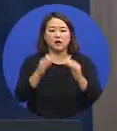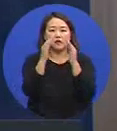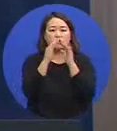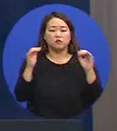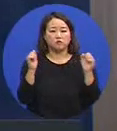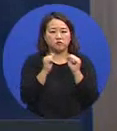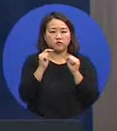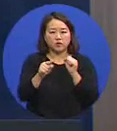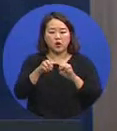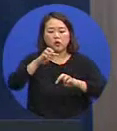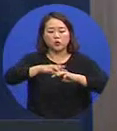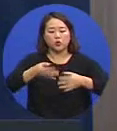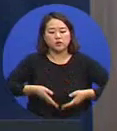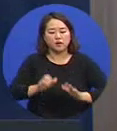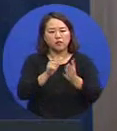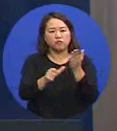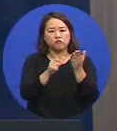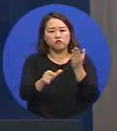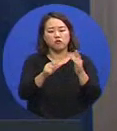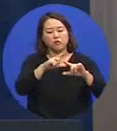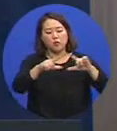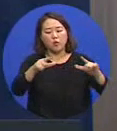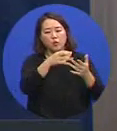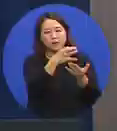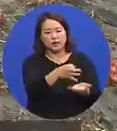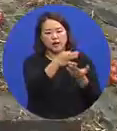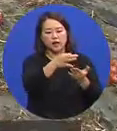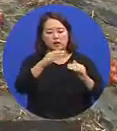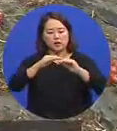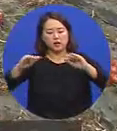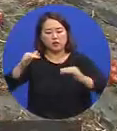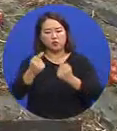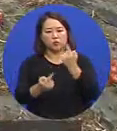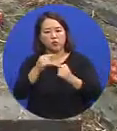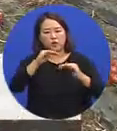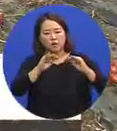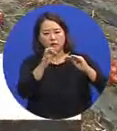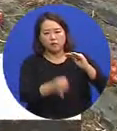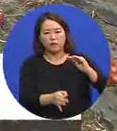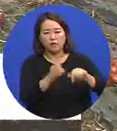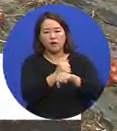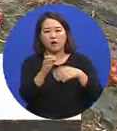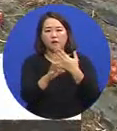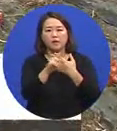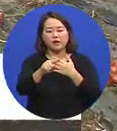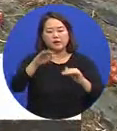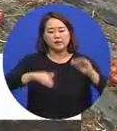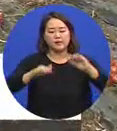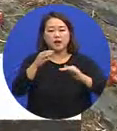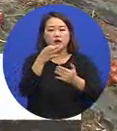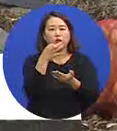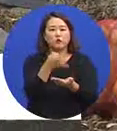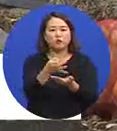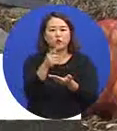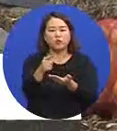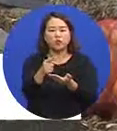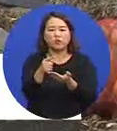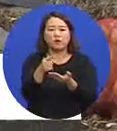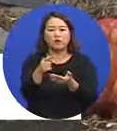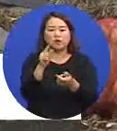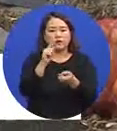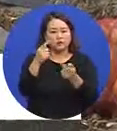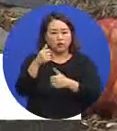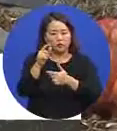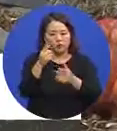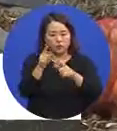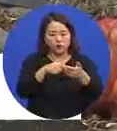전라북도가 농산물 시세가 기준 가격에 미치지 못하면 차액을 지원하는 최저가격 보장제에 참여한 양파와